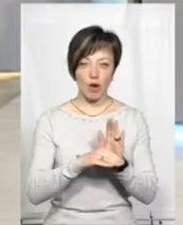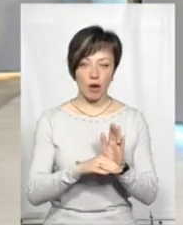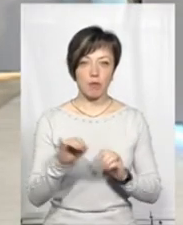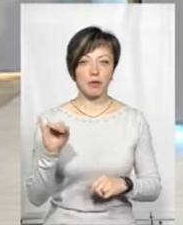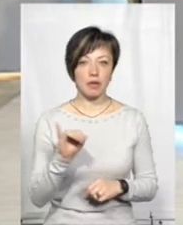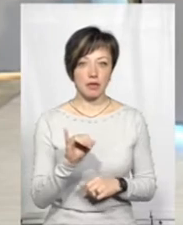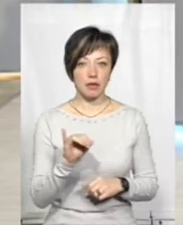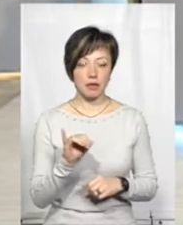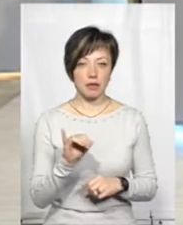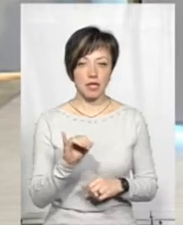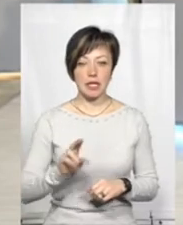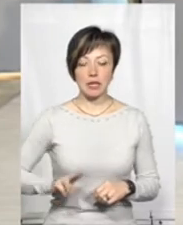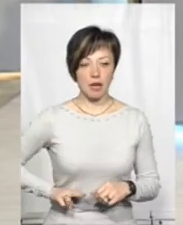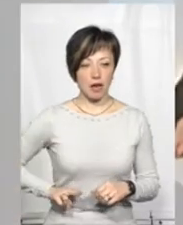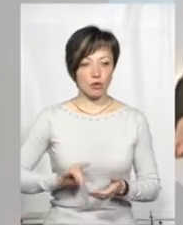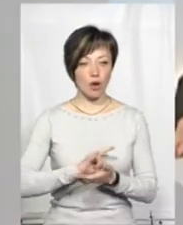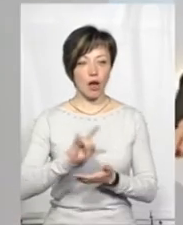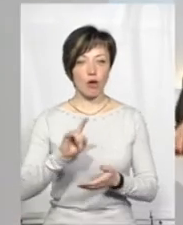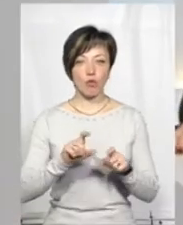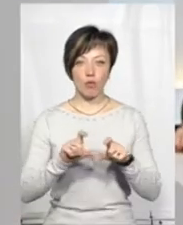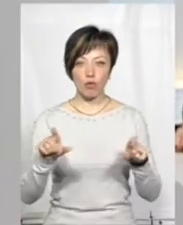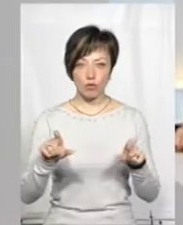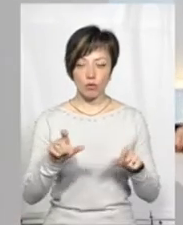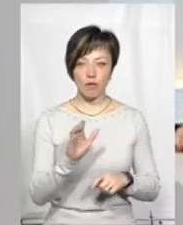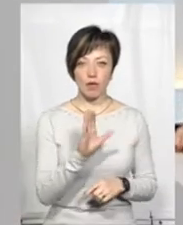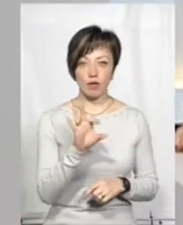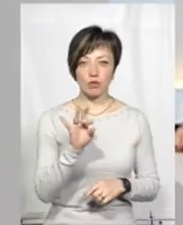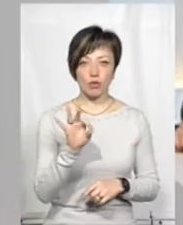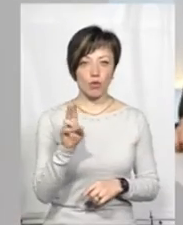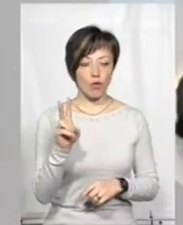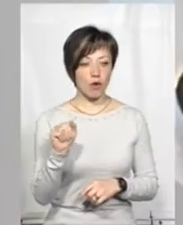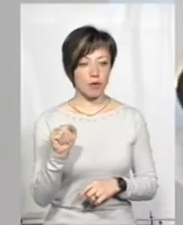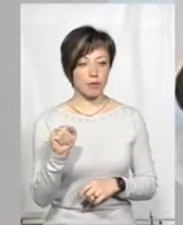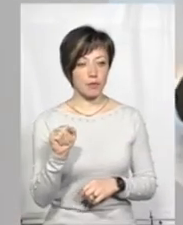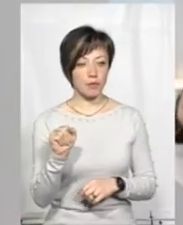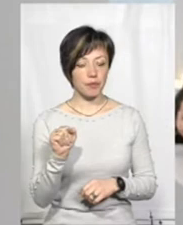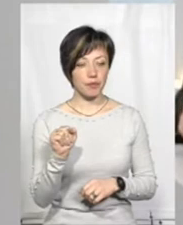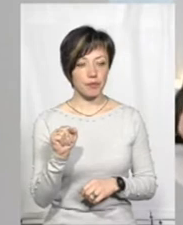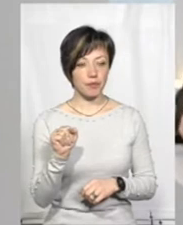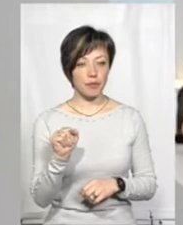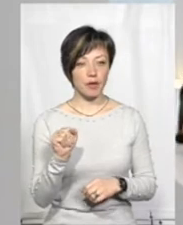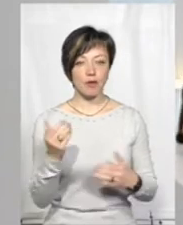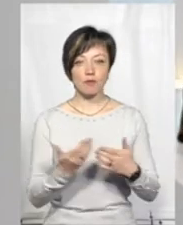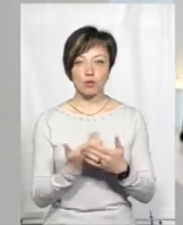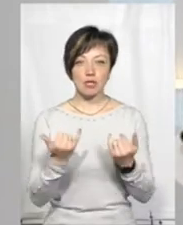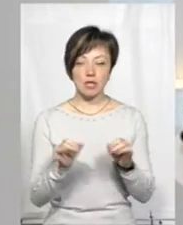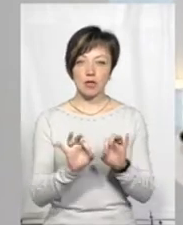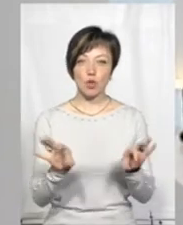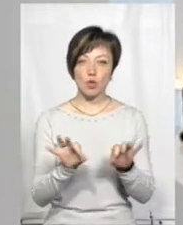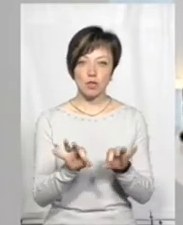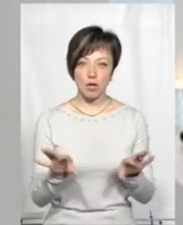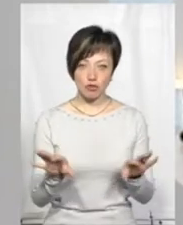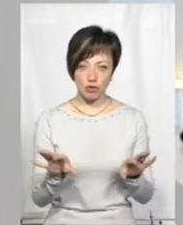і директор аеропорту Валерій Сорока у сюжеті зараз